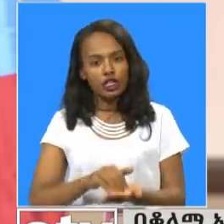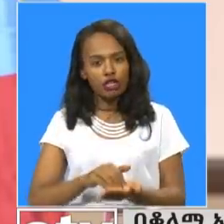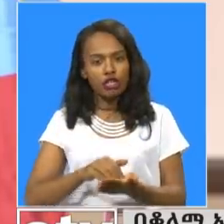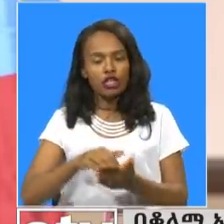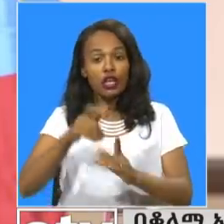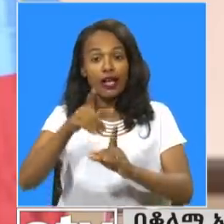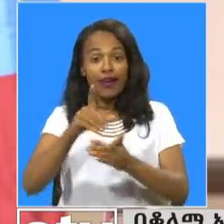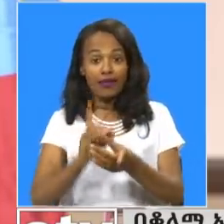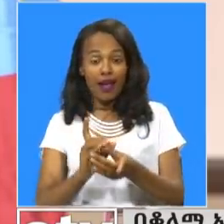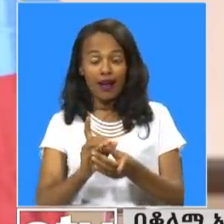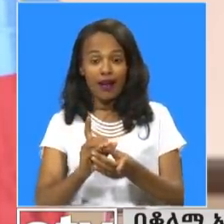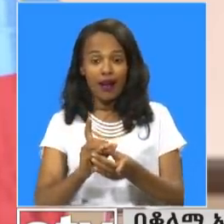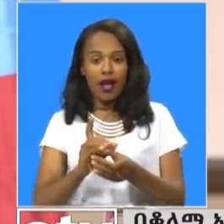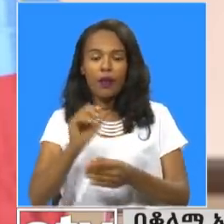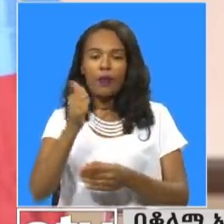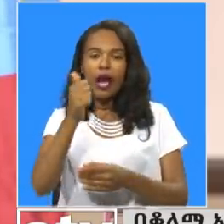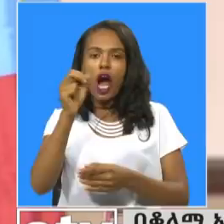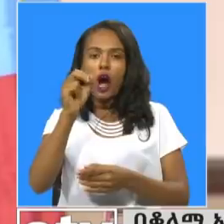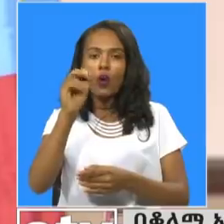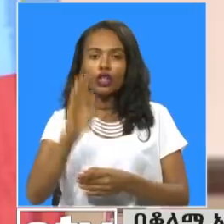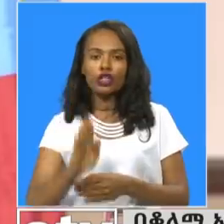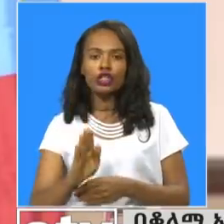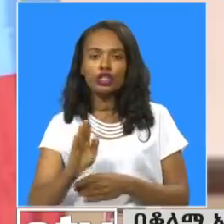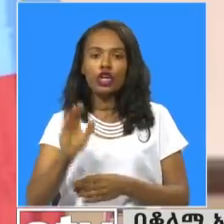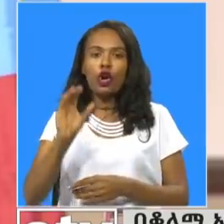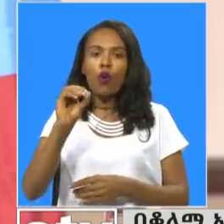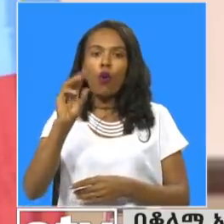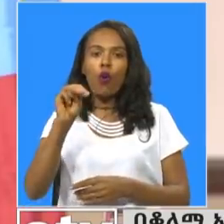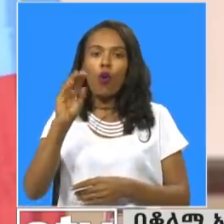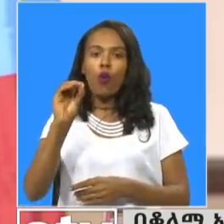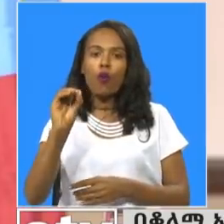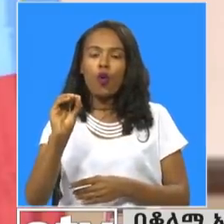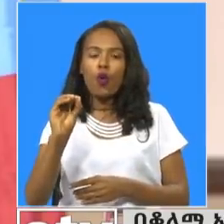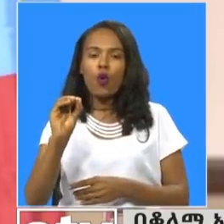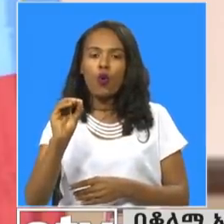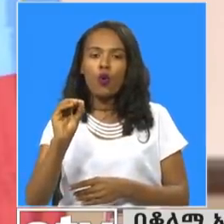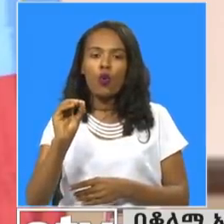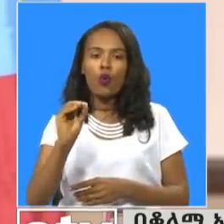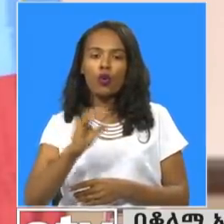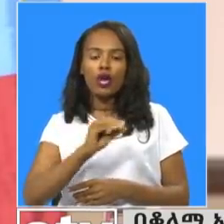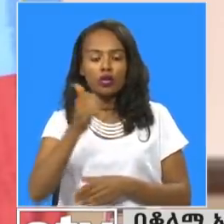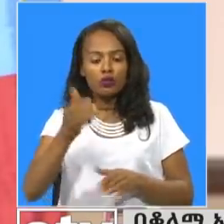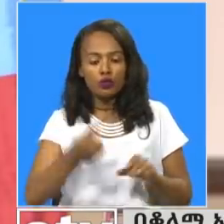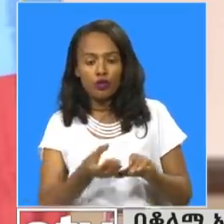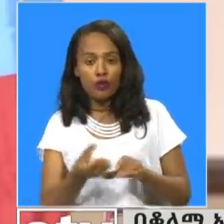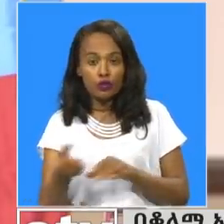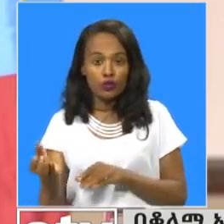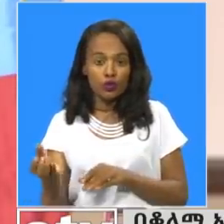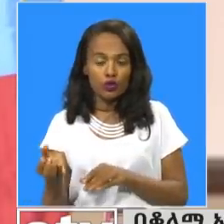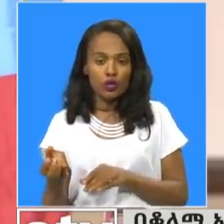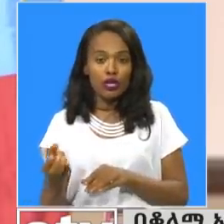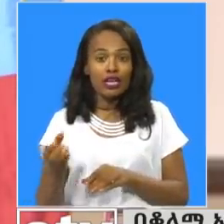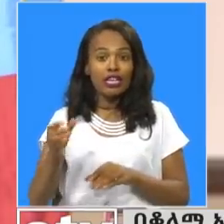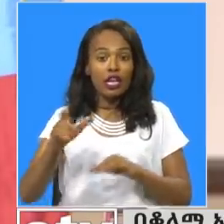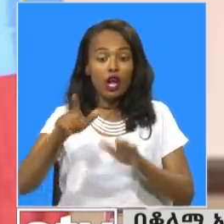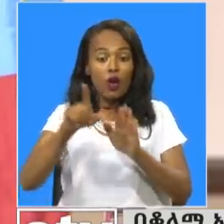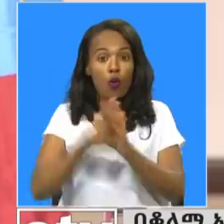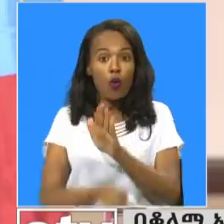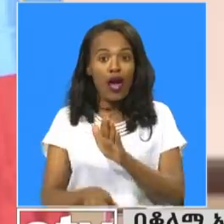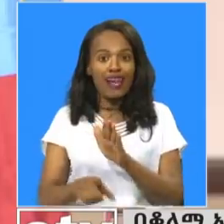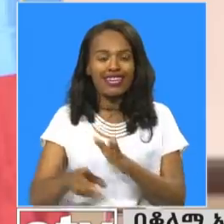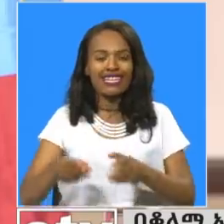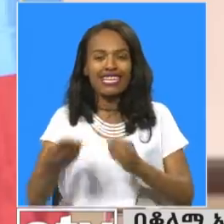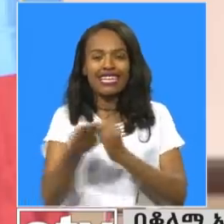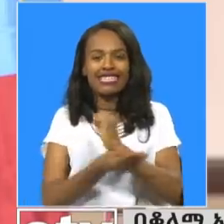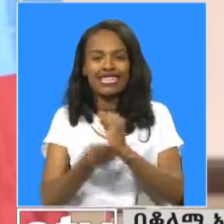ሄክታር በአዋሽ ኦሞ እና ሌሎች ተፋሰሶች የሎላንድ የስንዴ